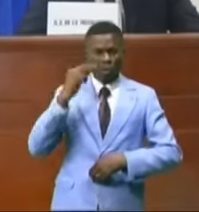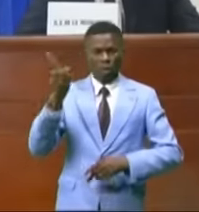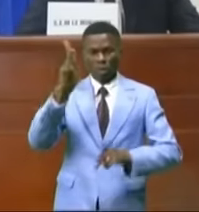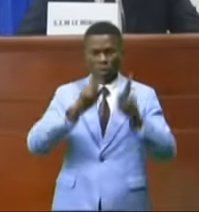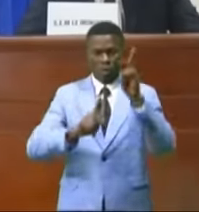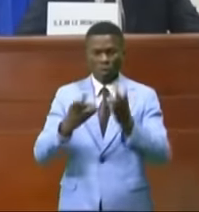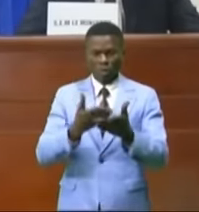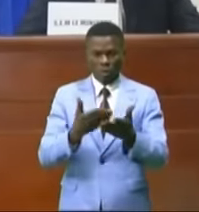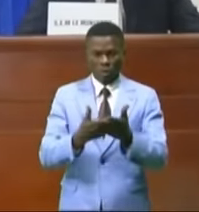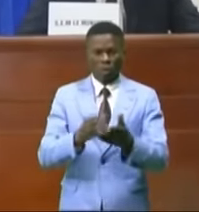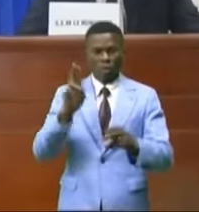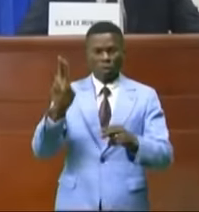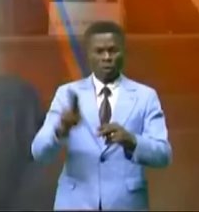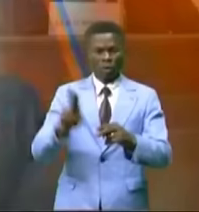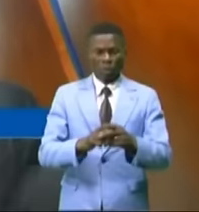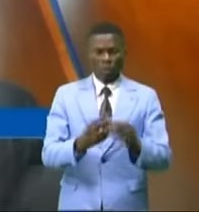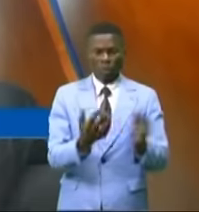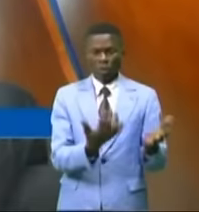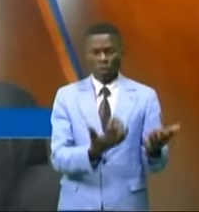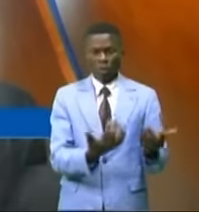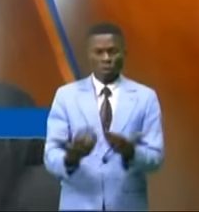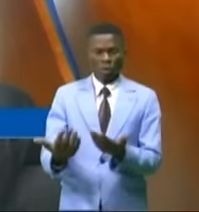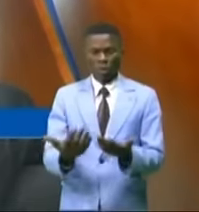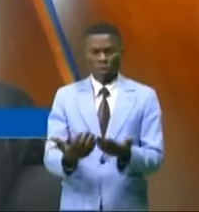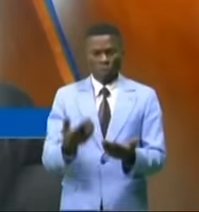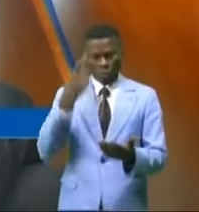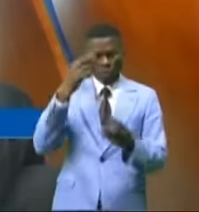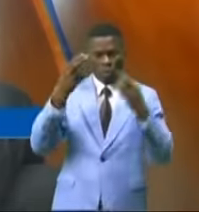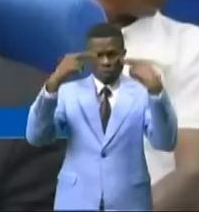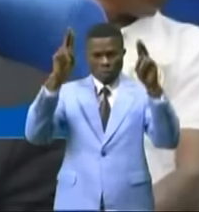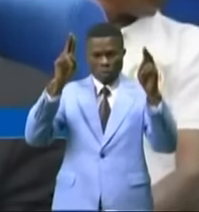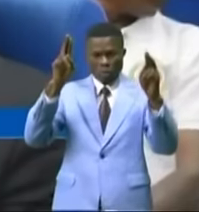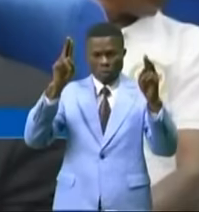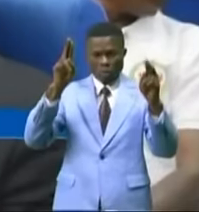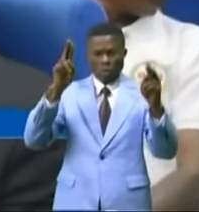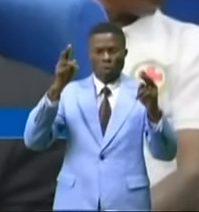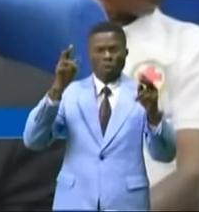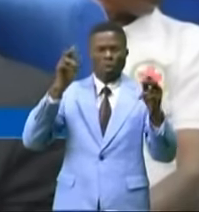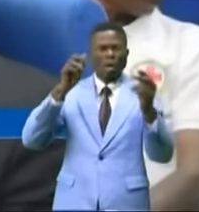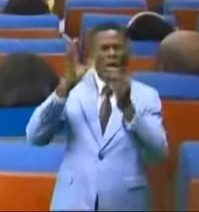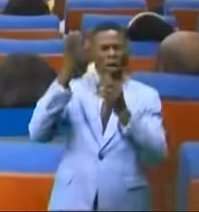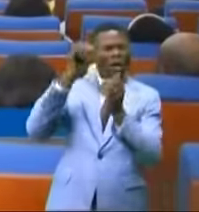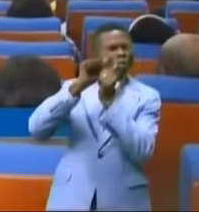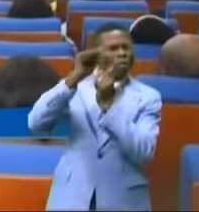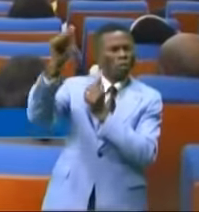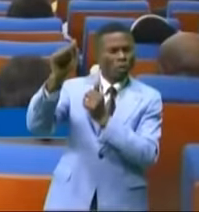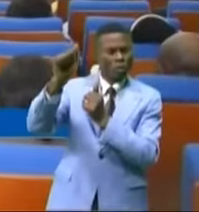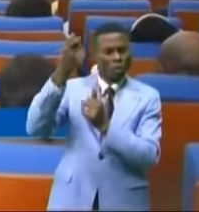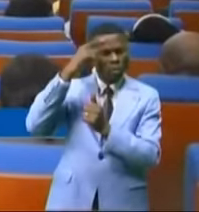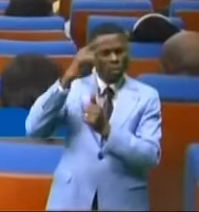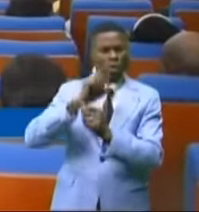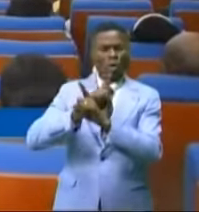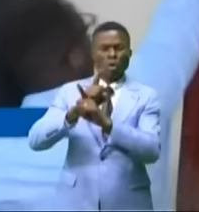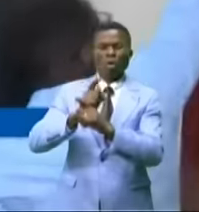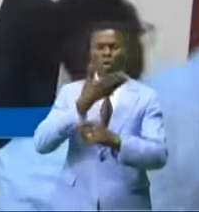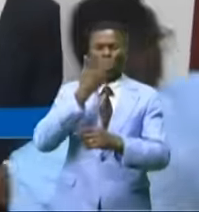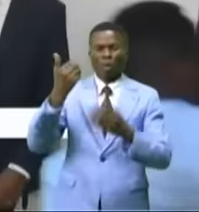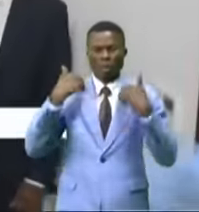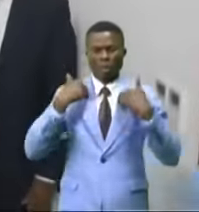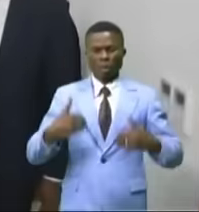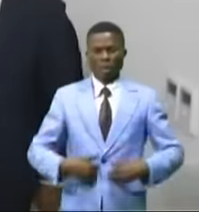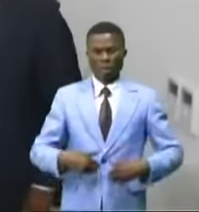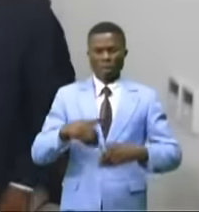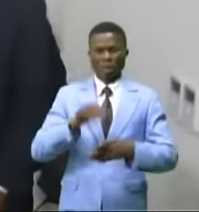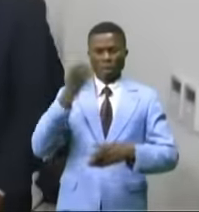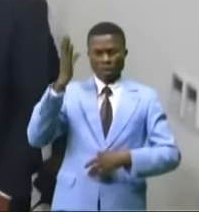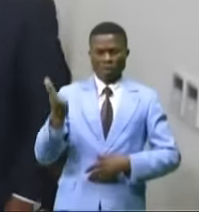tient à utiliser la technologie pour atteindre les zones le plus reculé pour une meilleure couverture de la santé